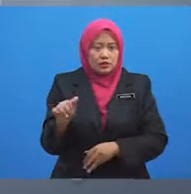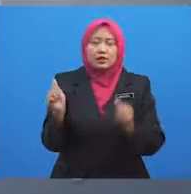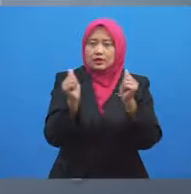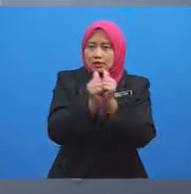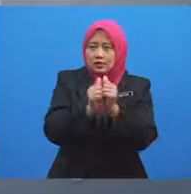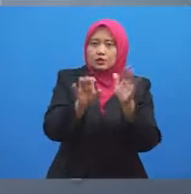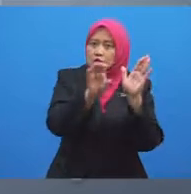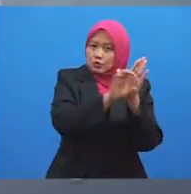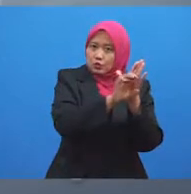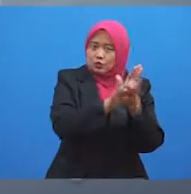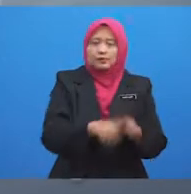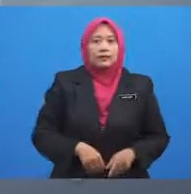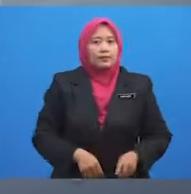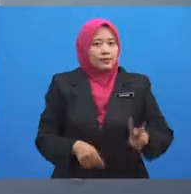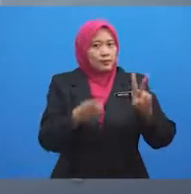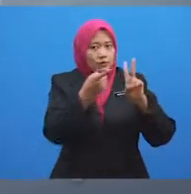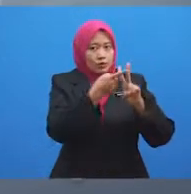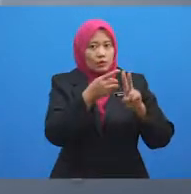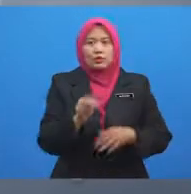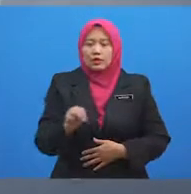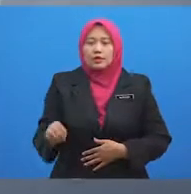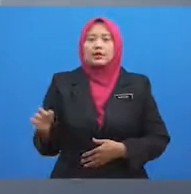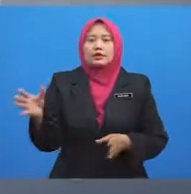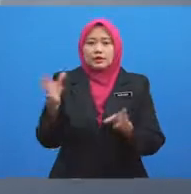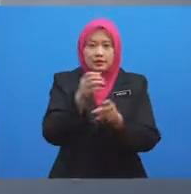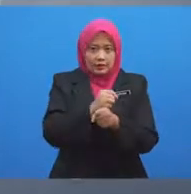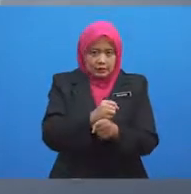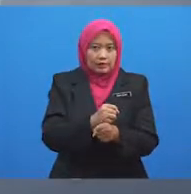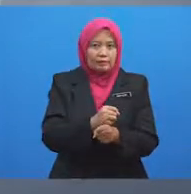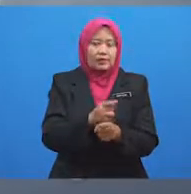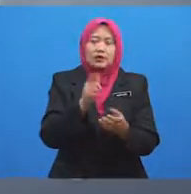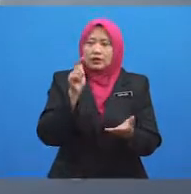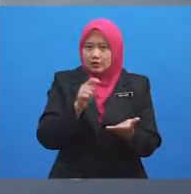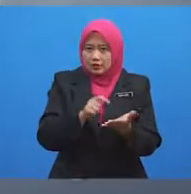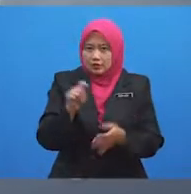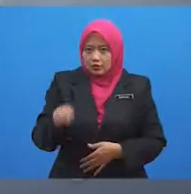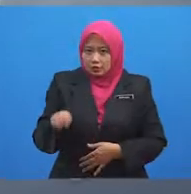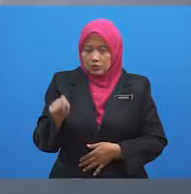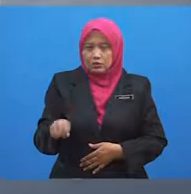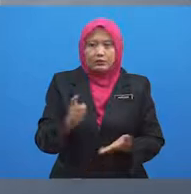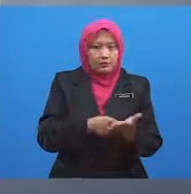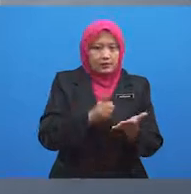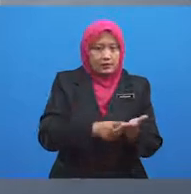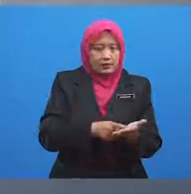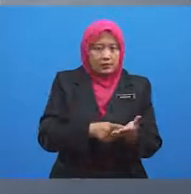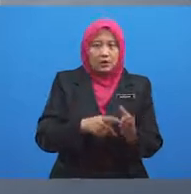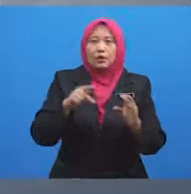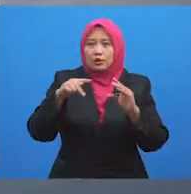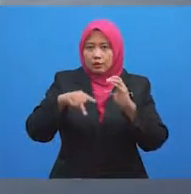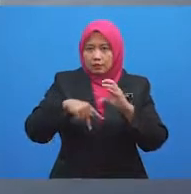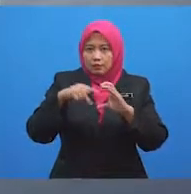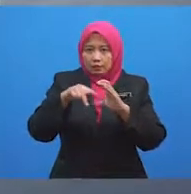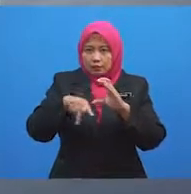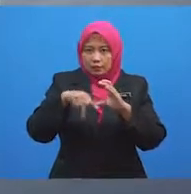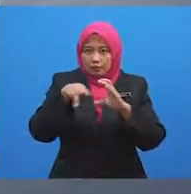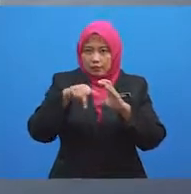Kedua, murid-murid dapat menentukan bilangan proton, bilangan neutron dan